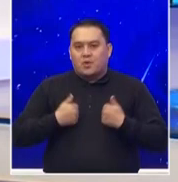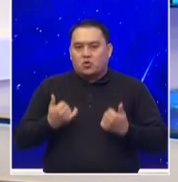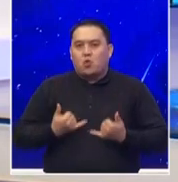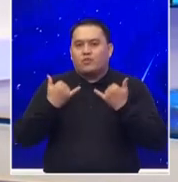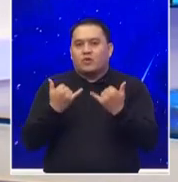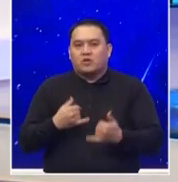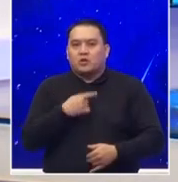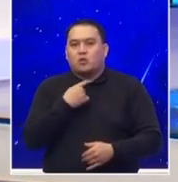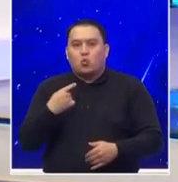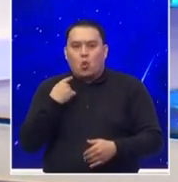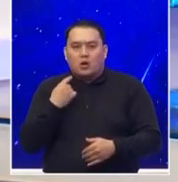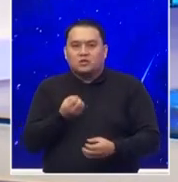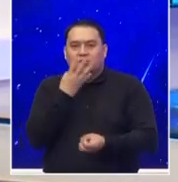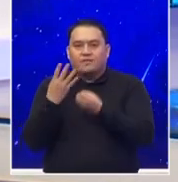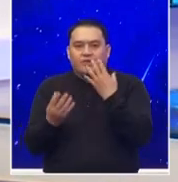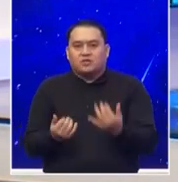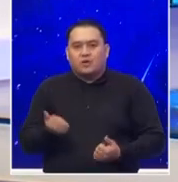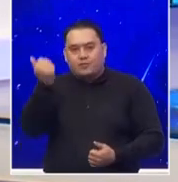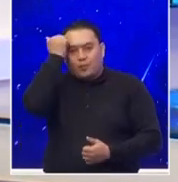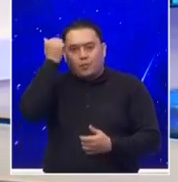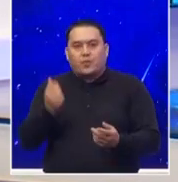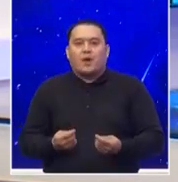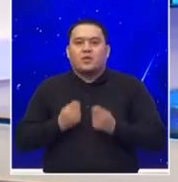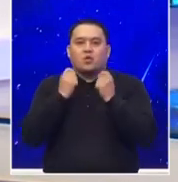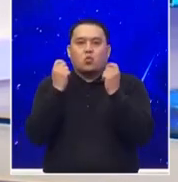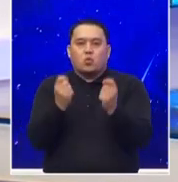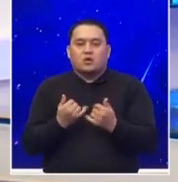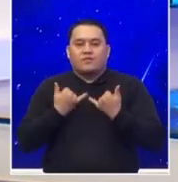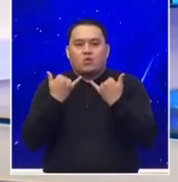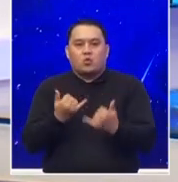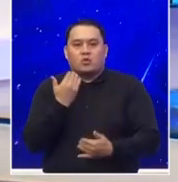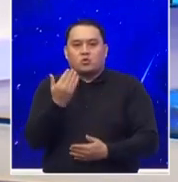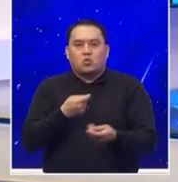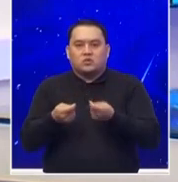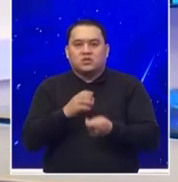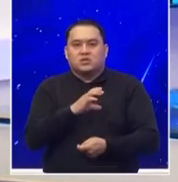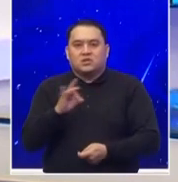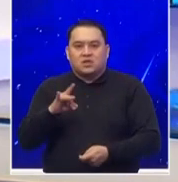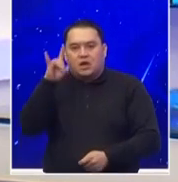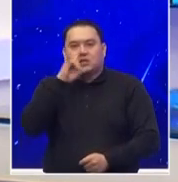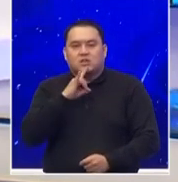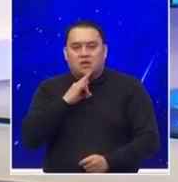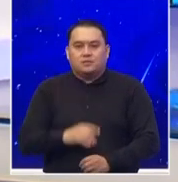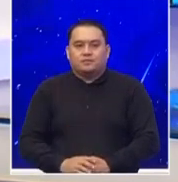данью уважения, жители Талдыкургана возложили цветы к памятнику руководителя советского